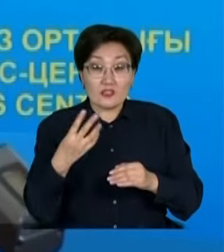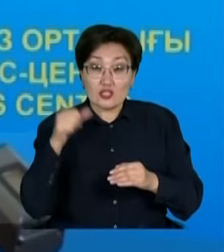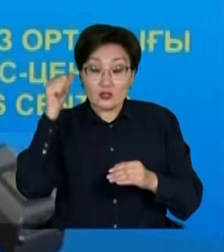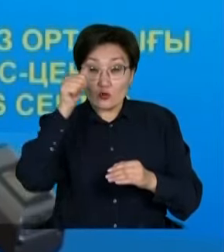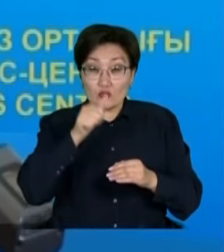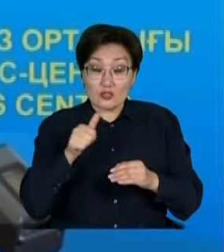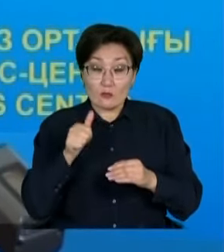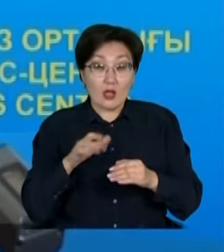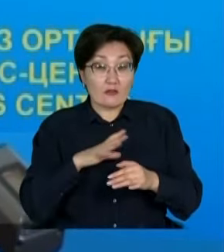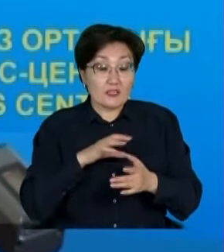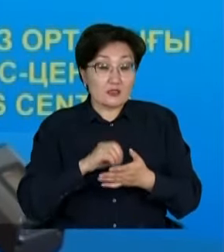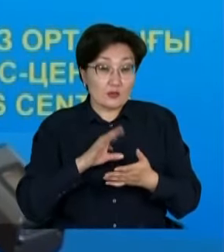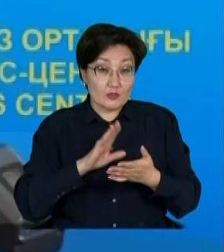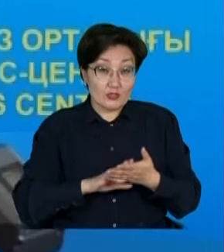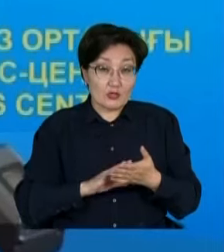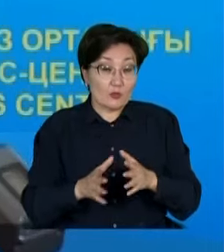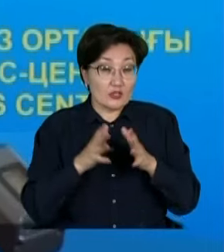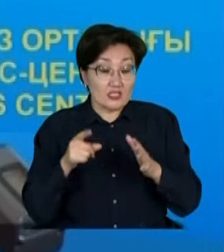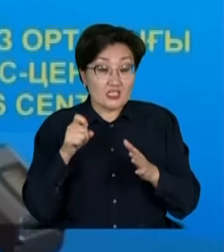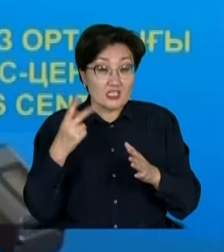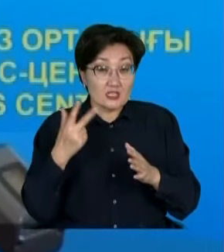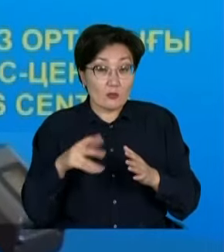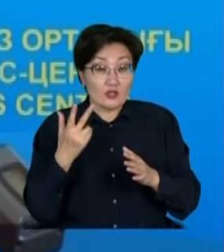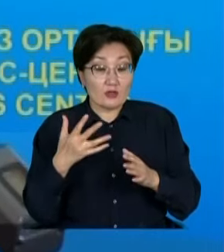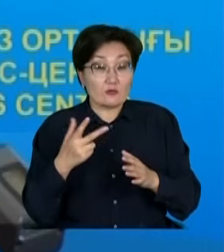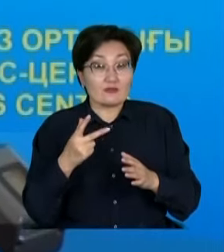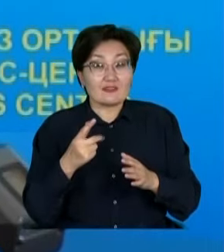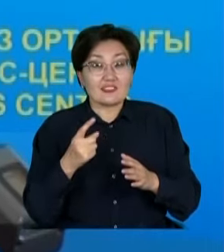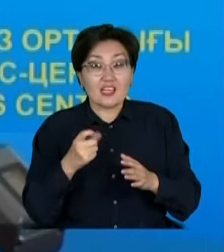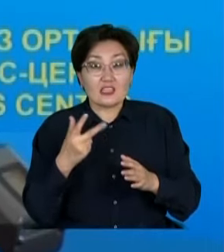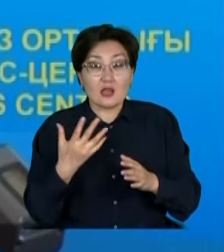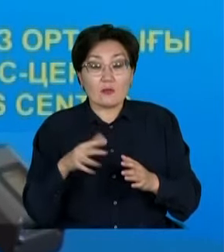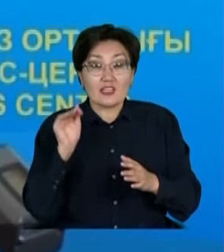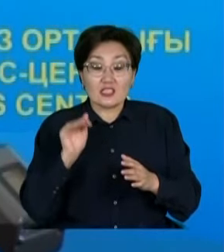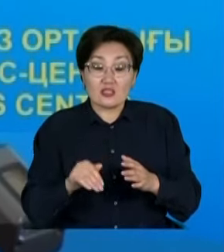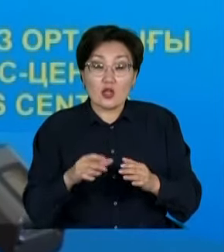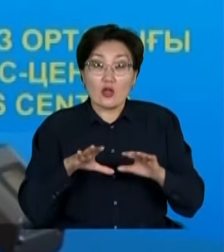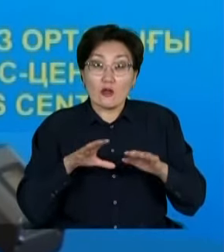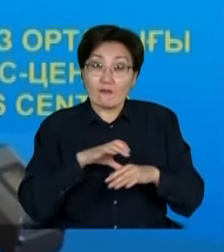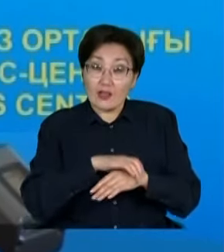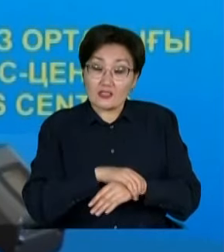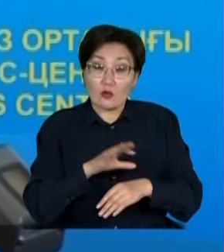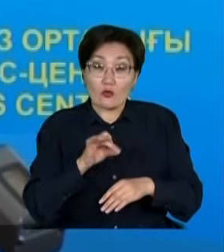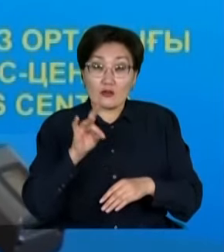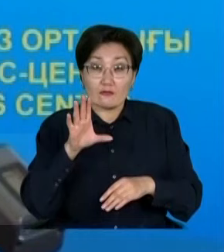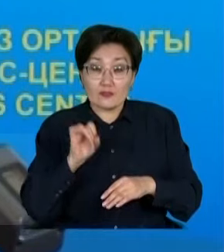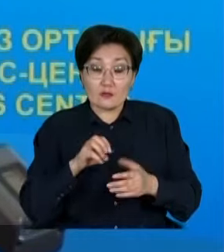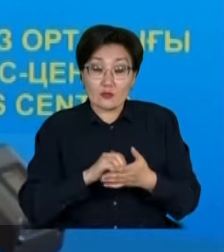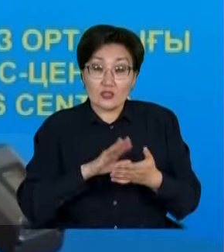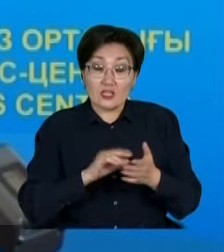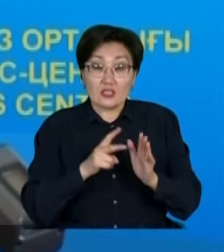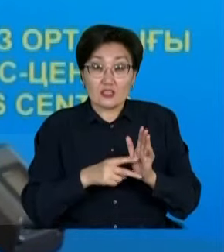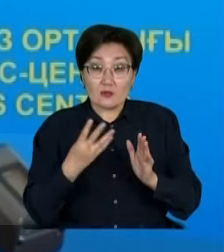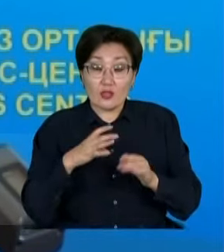2023-2024 года было зарегистрировано более 135 тысяч случаев ОРВИ. Также было зарегистрировано